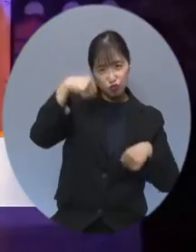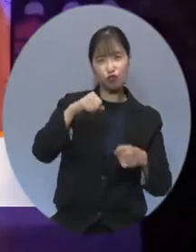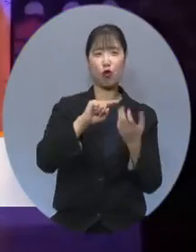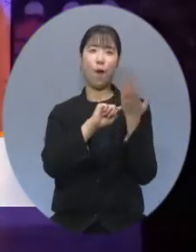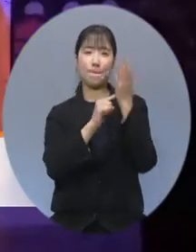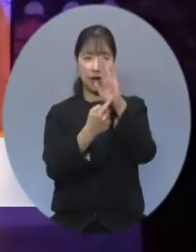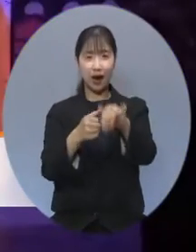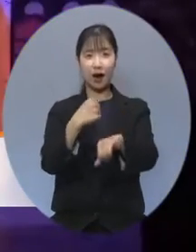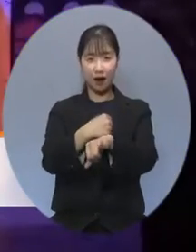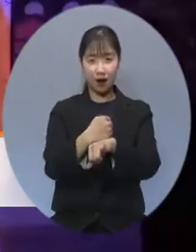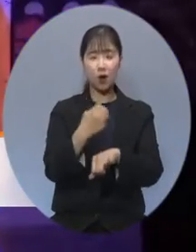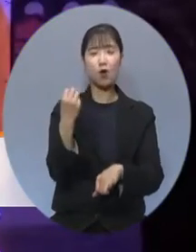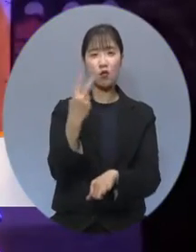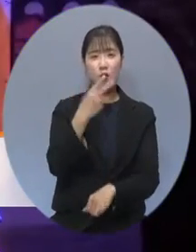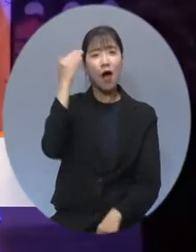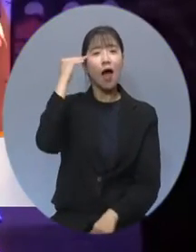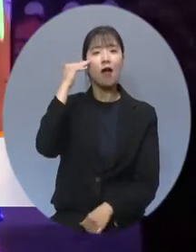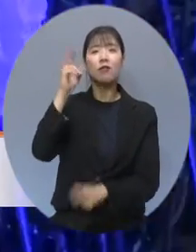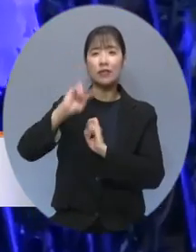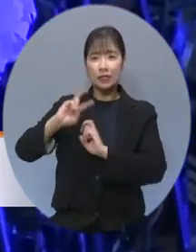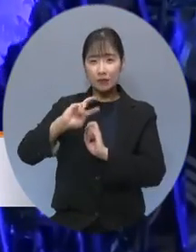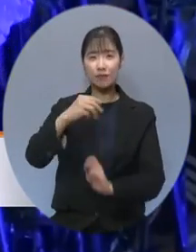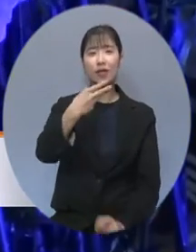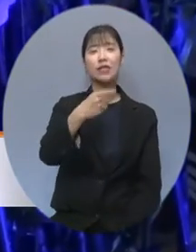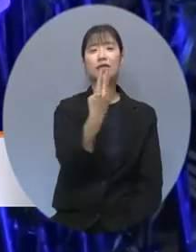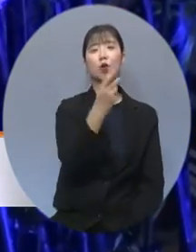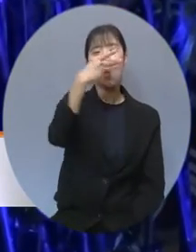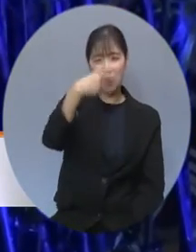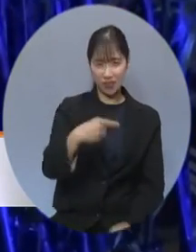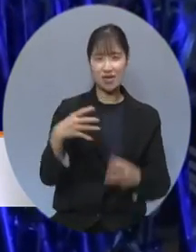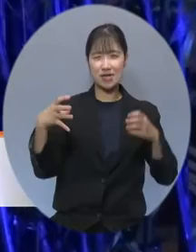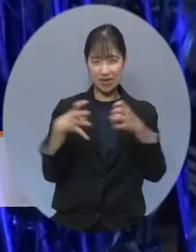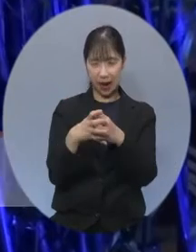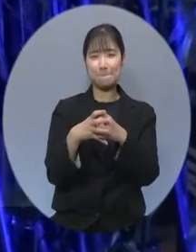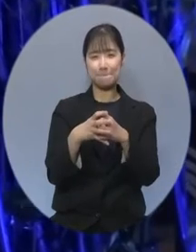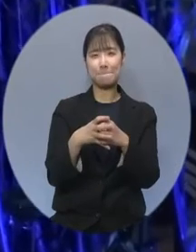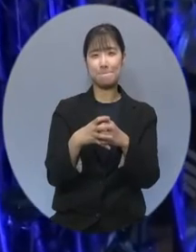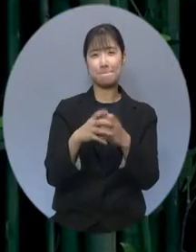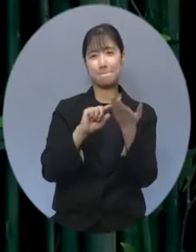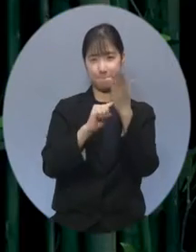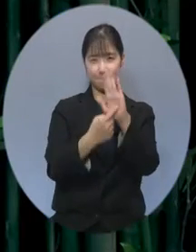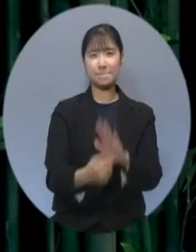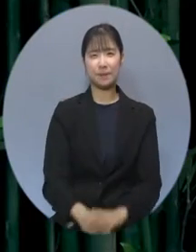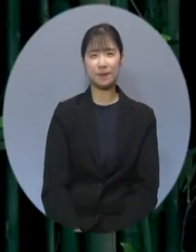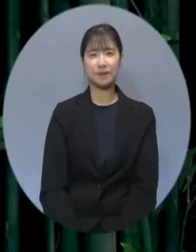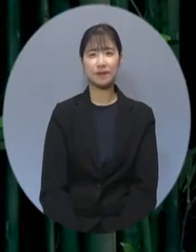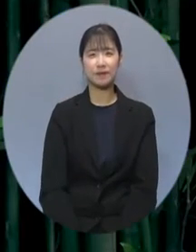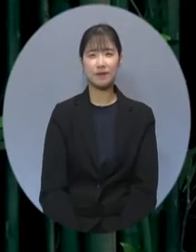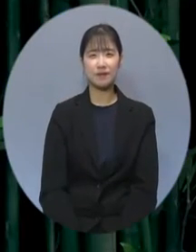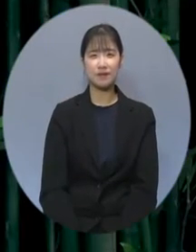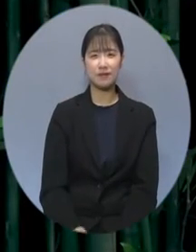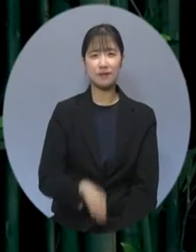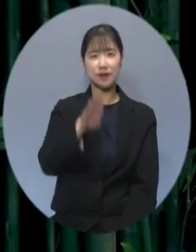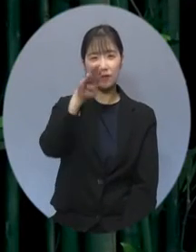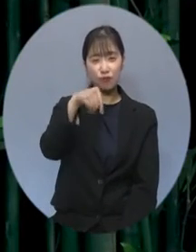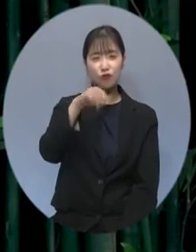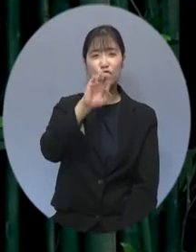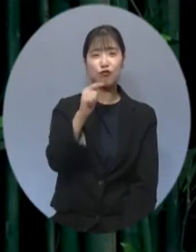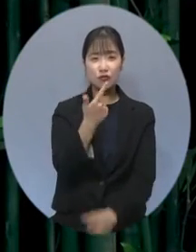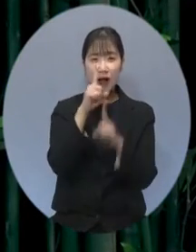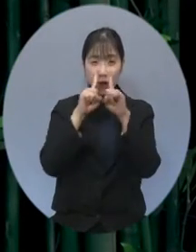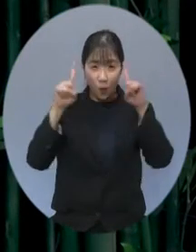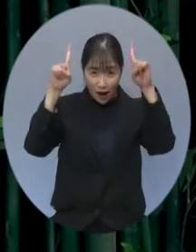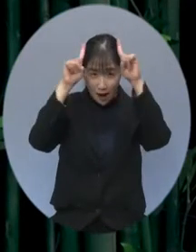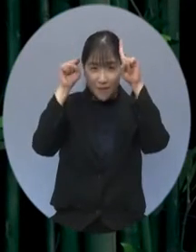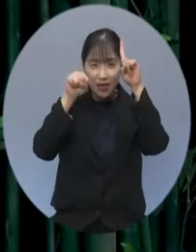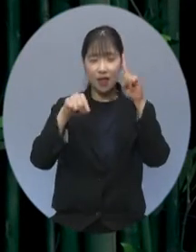댄스로 표현하고 여기에 국악과 트로트를 결합한 퓨전 넘버블 퍼포먼스입니다. 부안 도깨비가